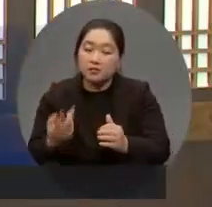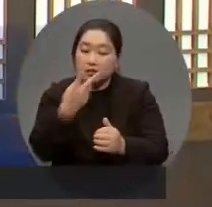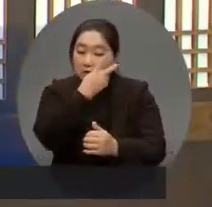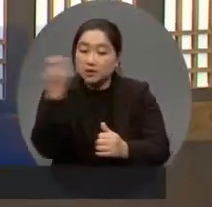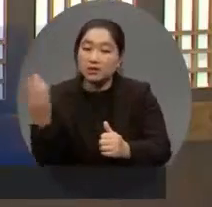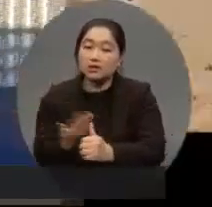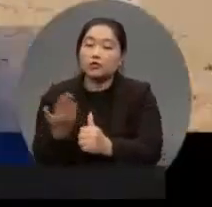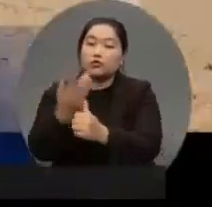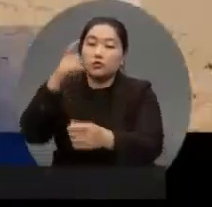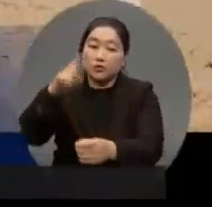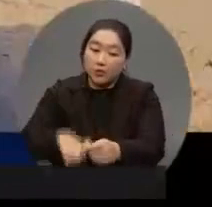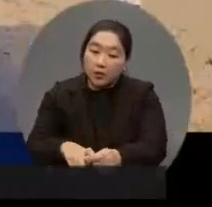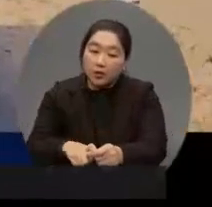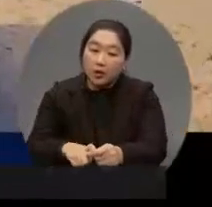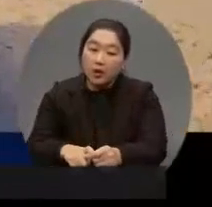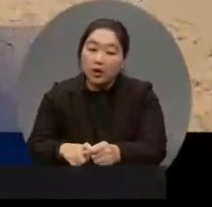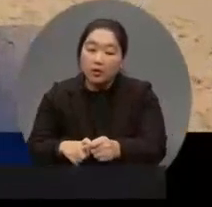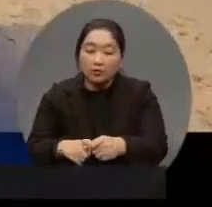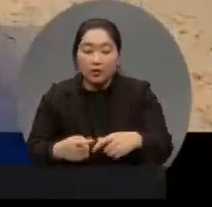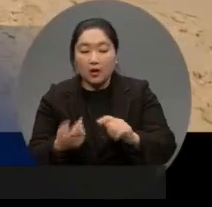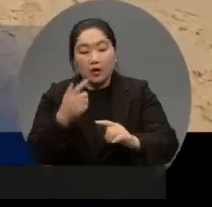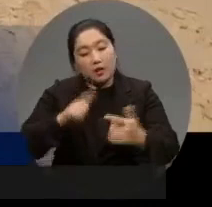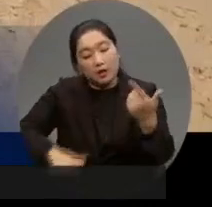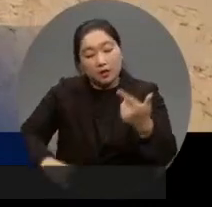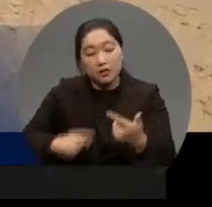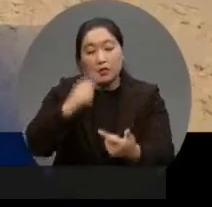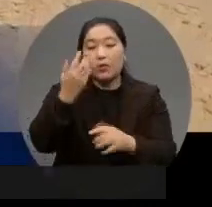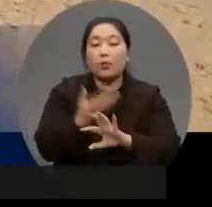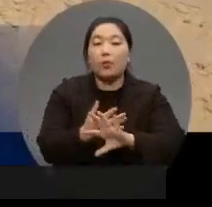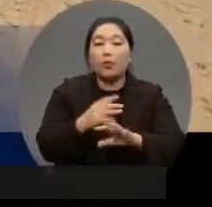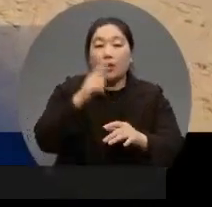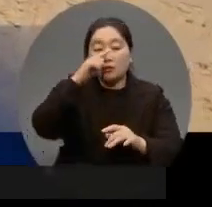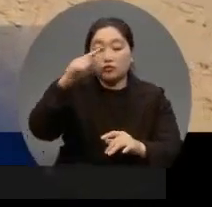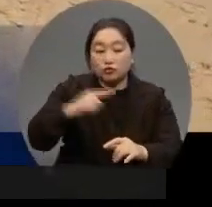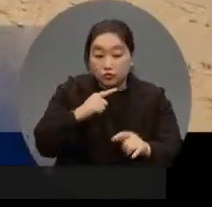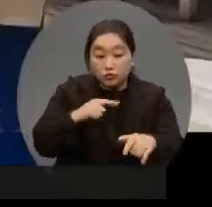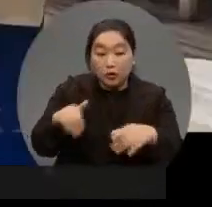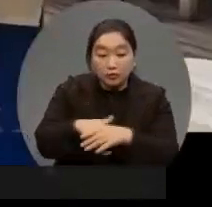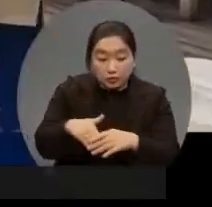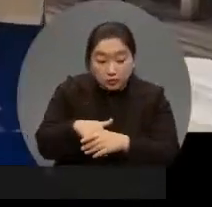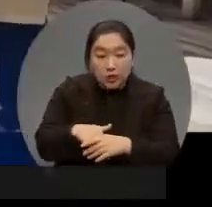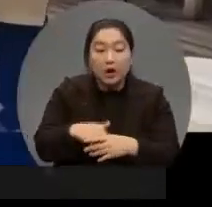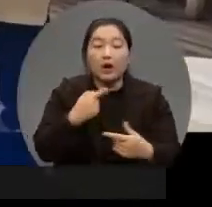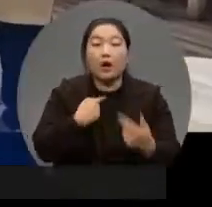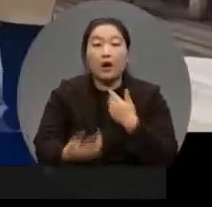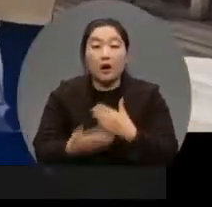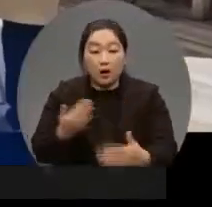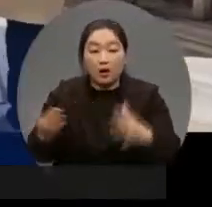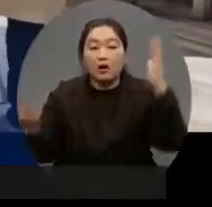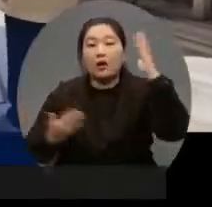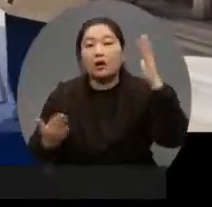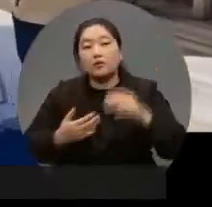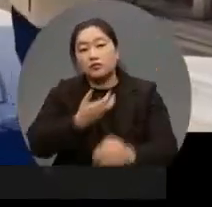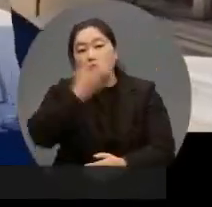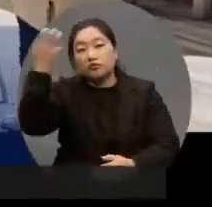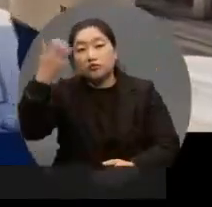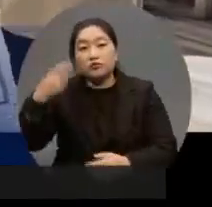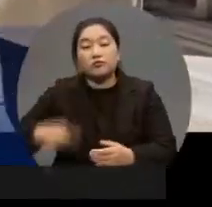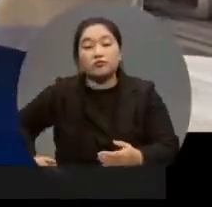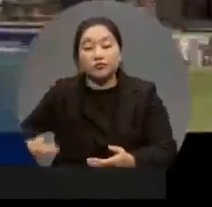볼 때는 우리와는 다른 서양 문화권을 체험하는 것이 학생들에게 꿈과